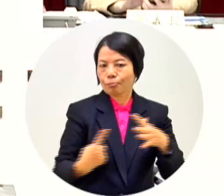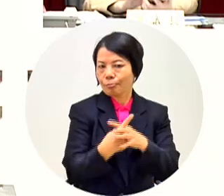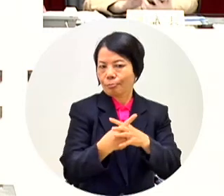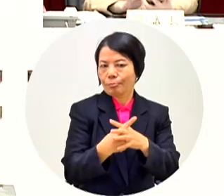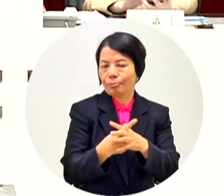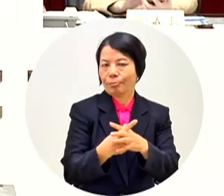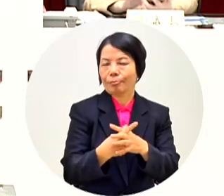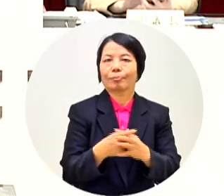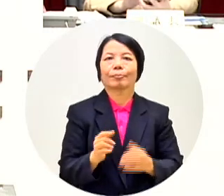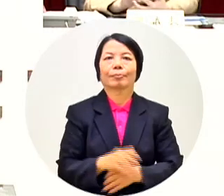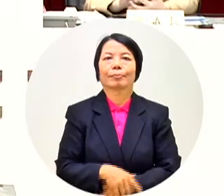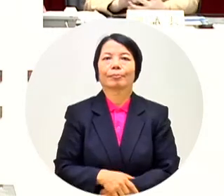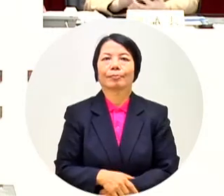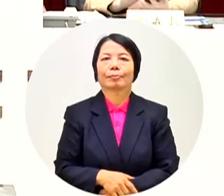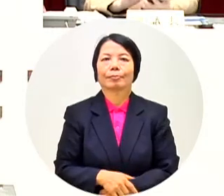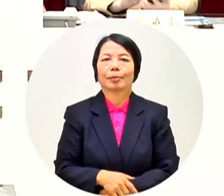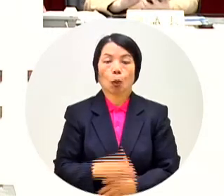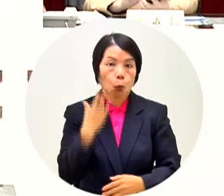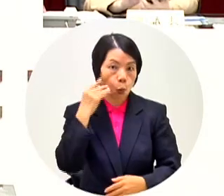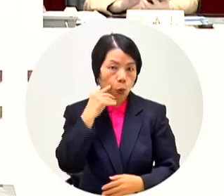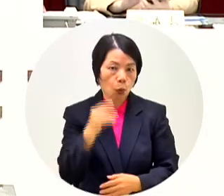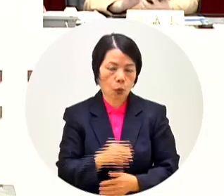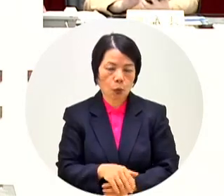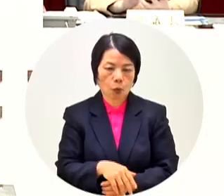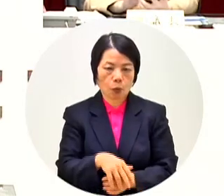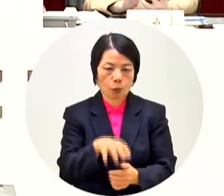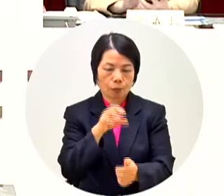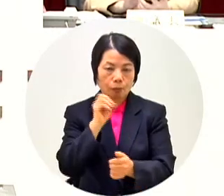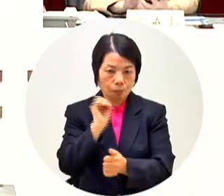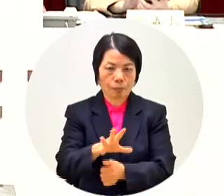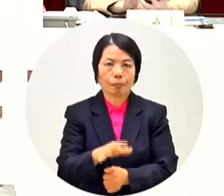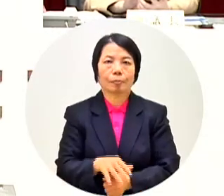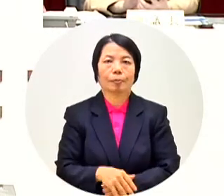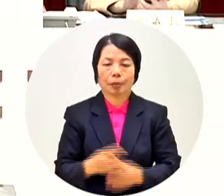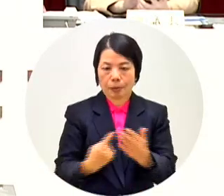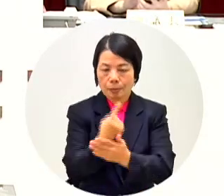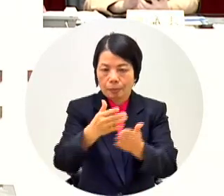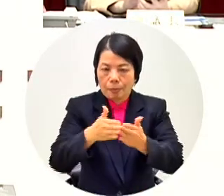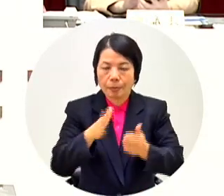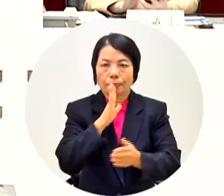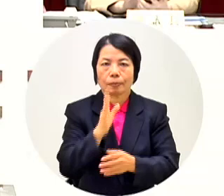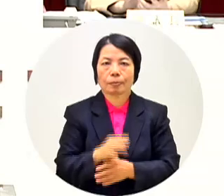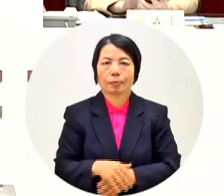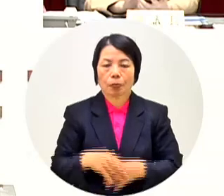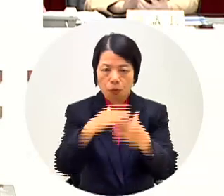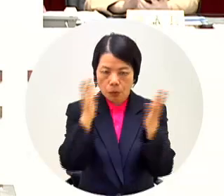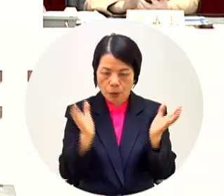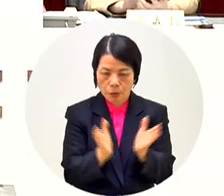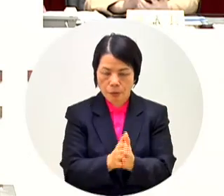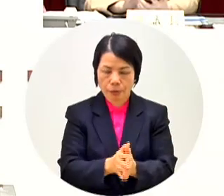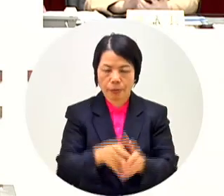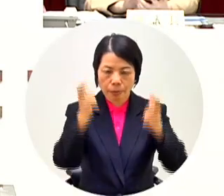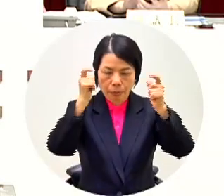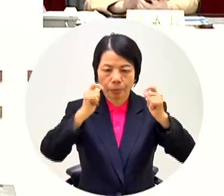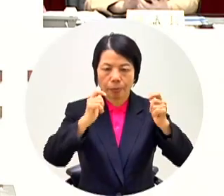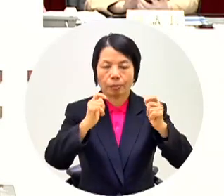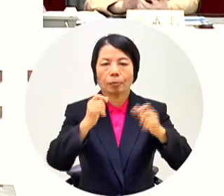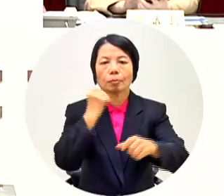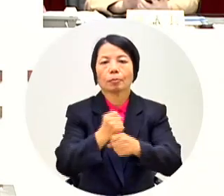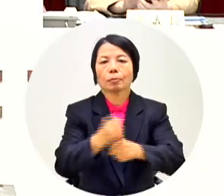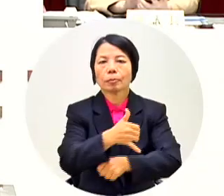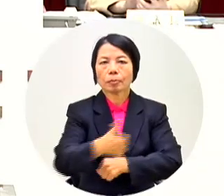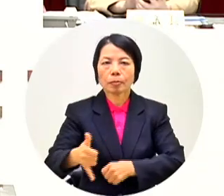果只要是所有高雄市的公务人员，无论对一党的议